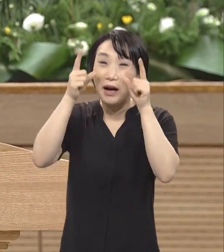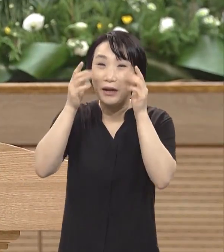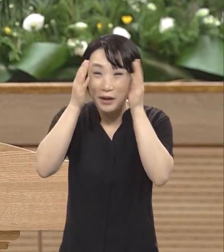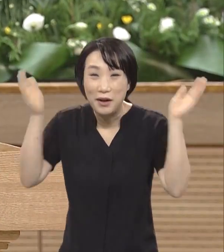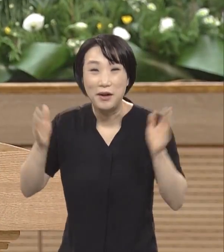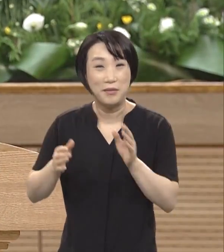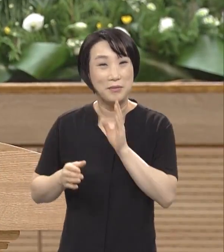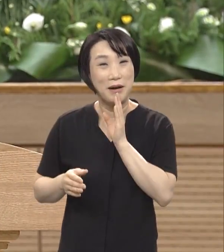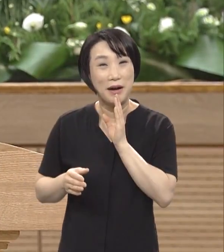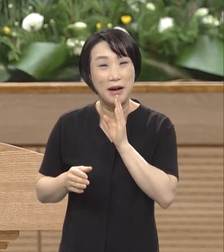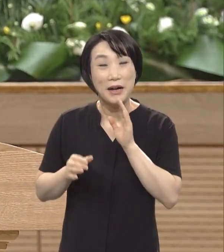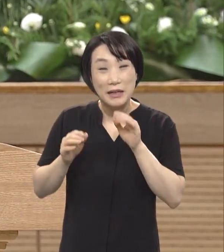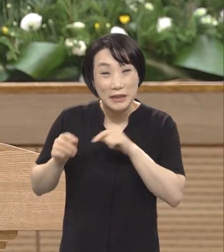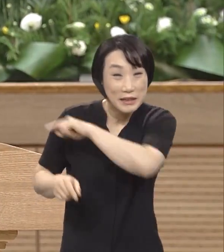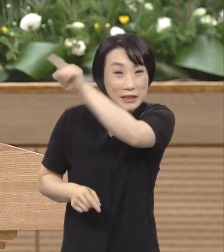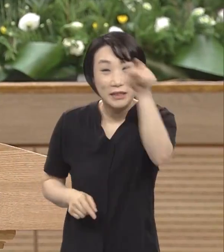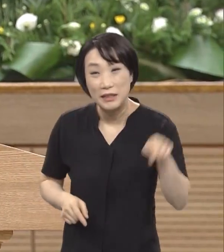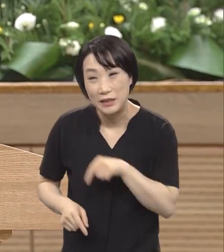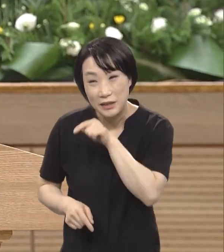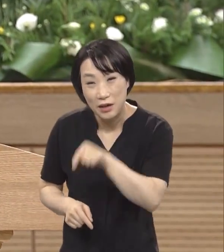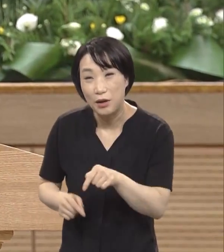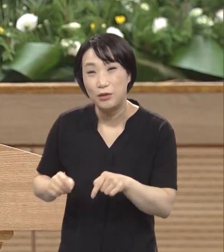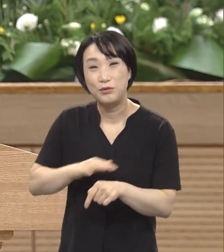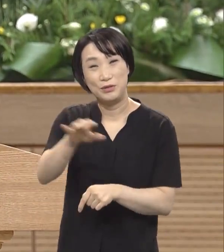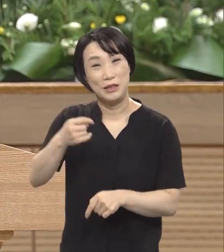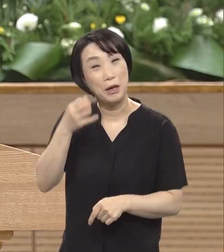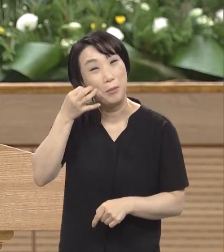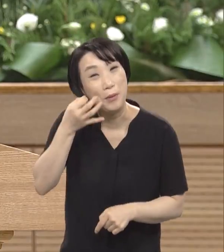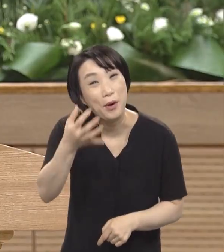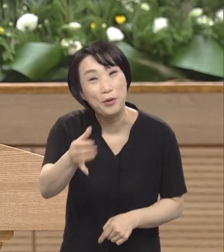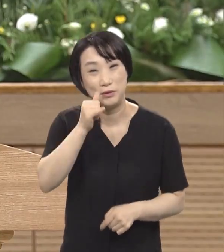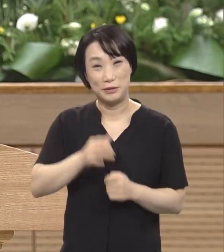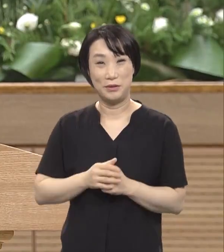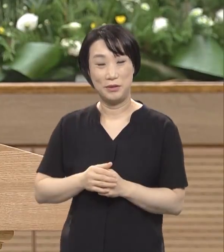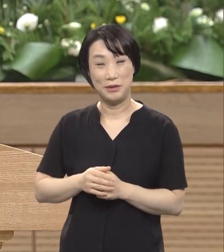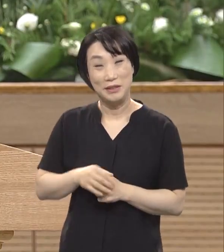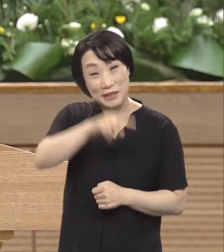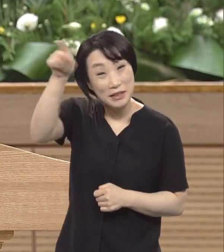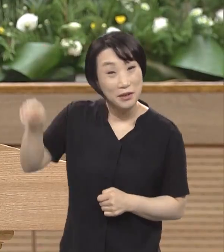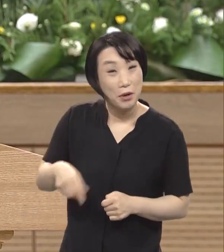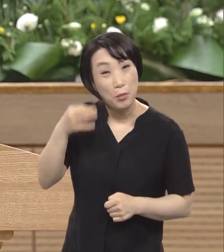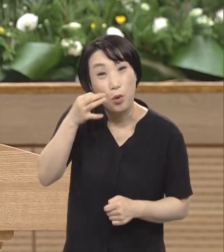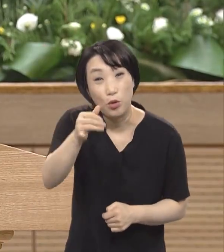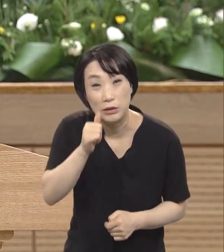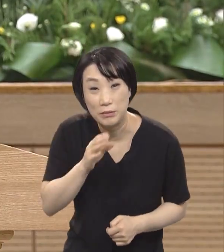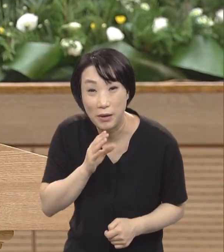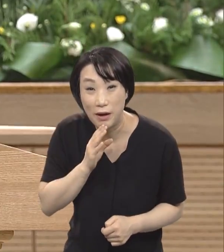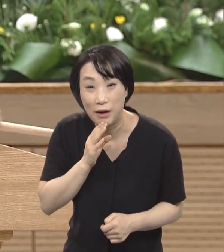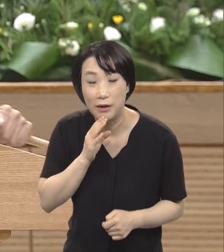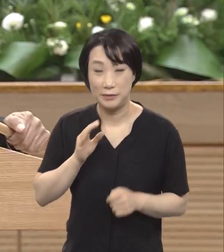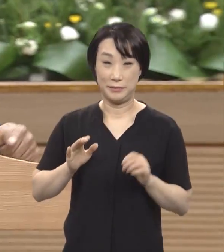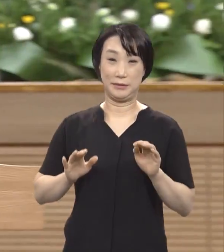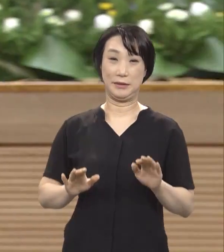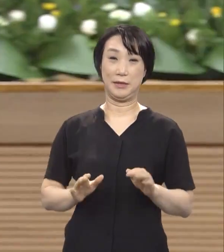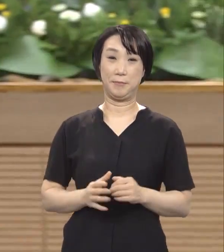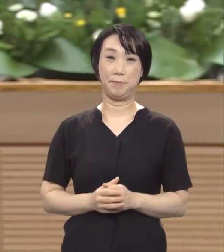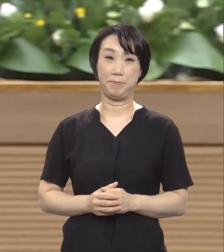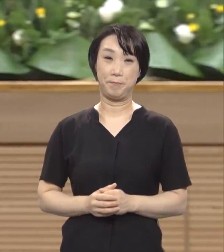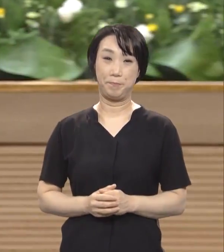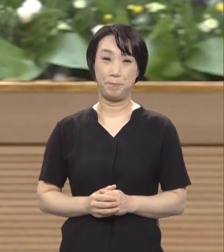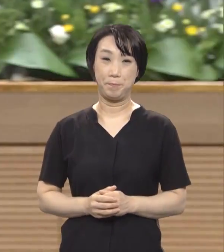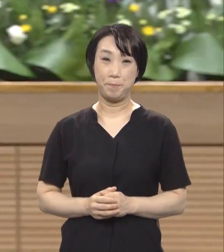이게 하나님이 이것을 우리에게 보이셨대. 이것을. 자,